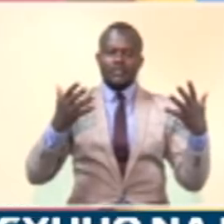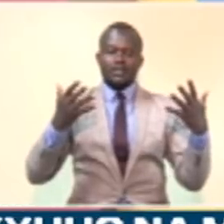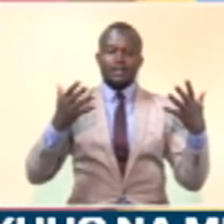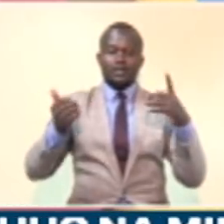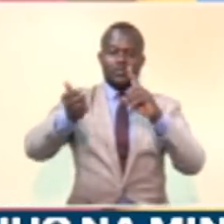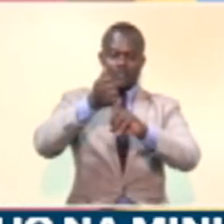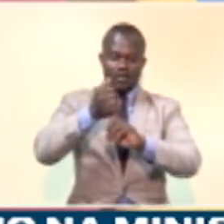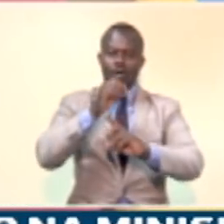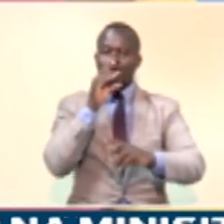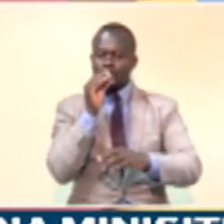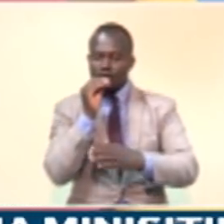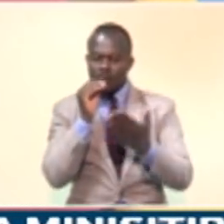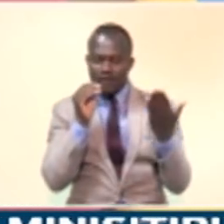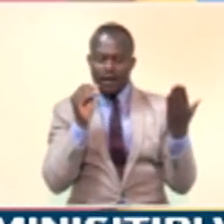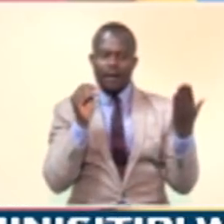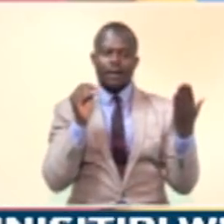tugeraho tuvuga